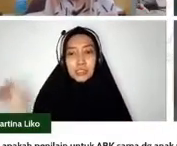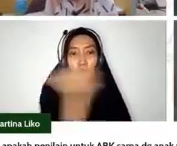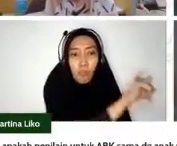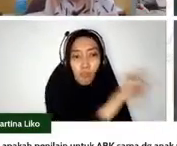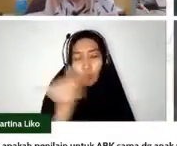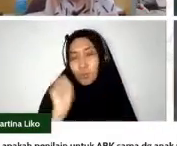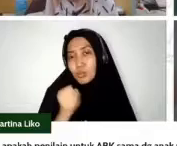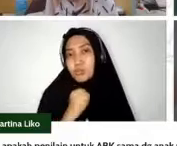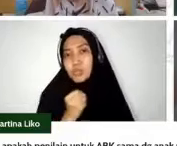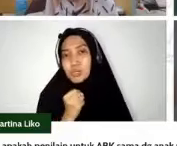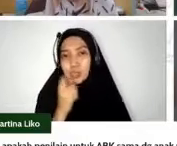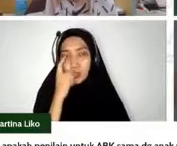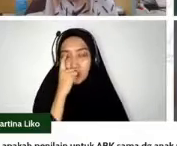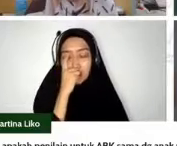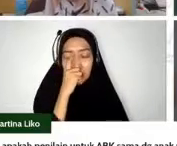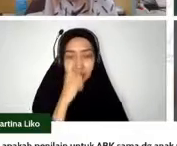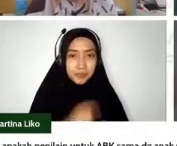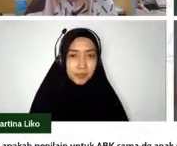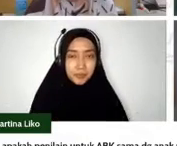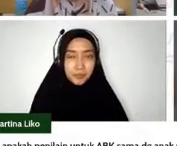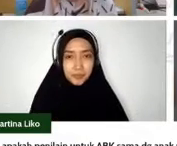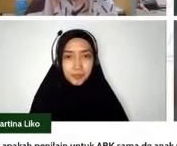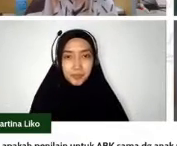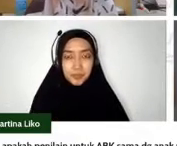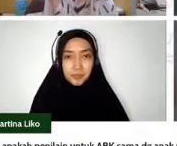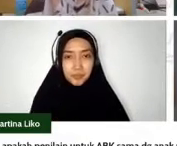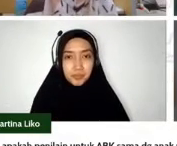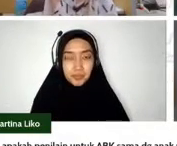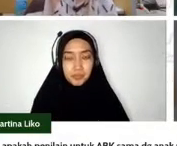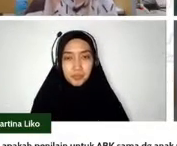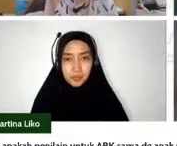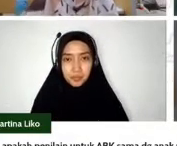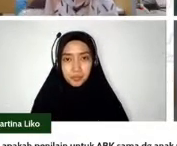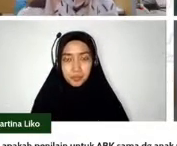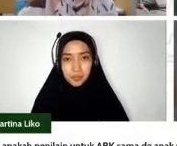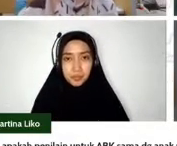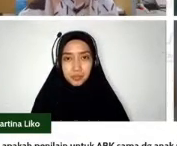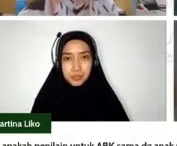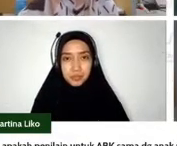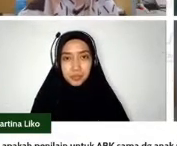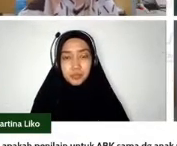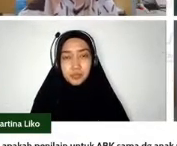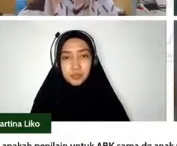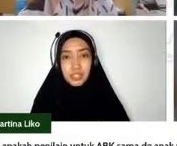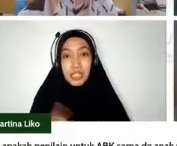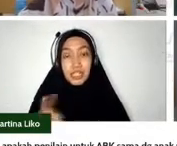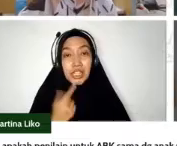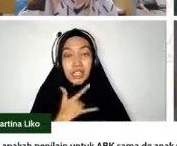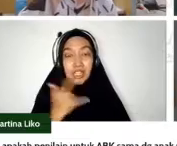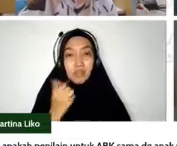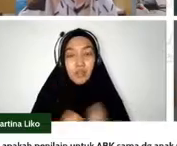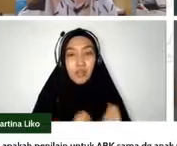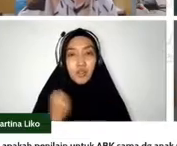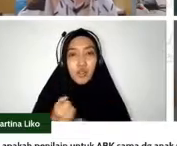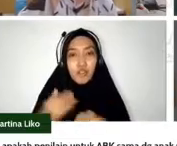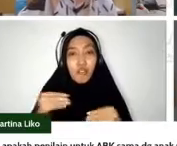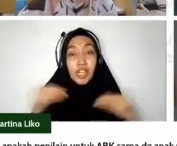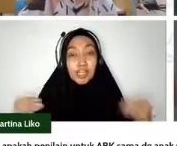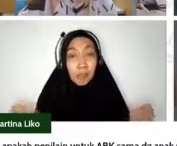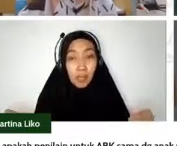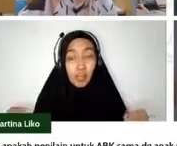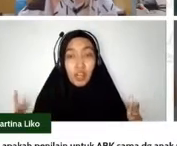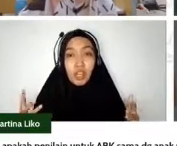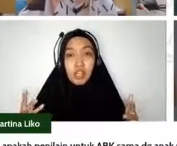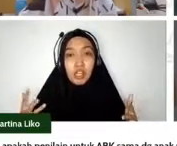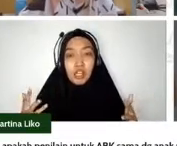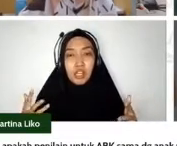yang berkebutuhan khusus dengan anak-anak yang normal itu enggak bisa kita berikan secara sama. Jadi kita tetap melakukan secara fleksibel, apakah itu dalam bentuk kuantitatif